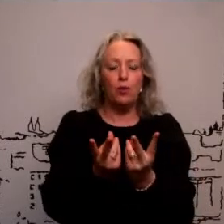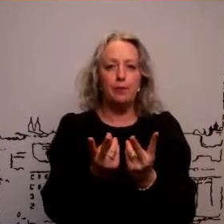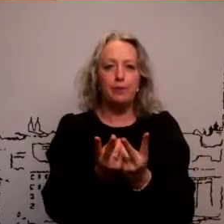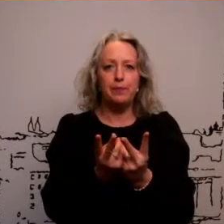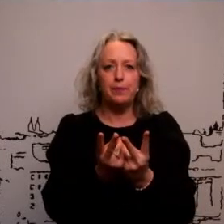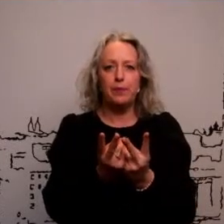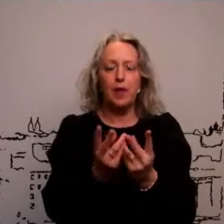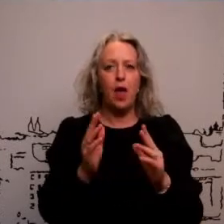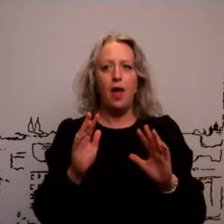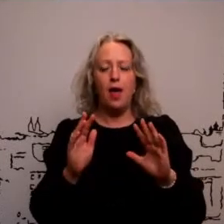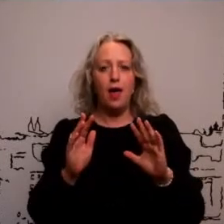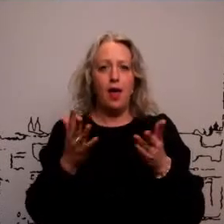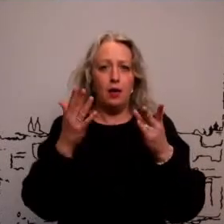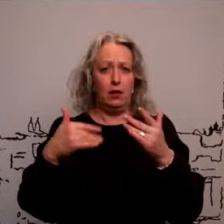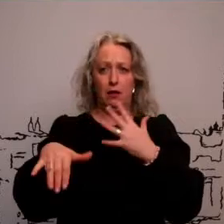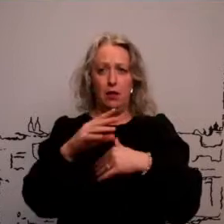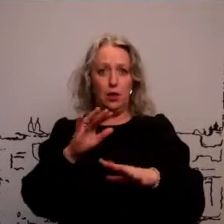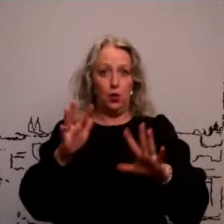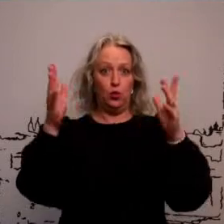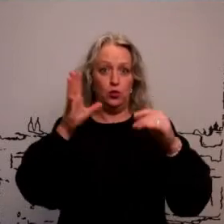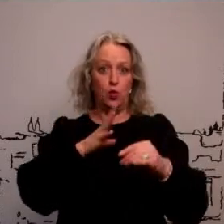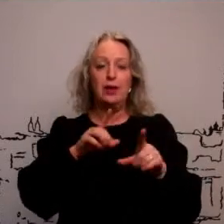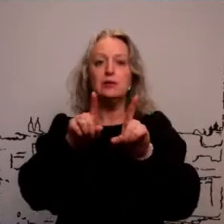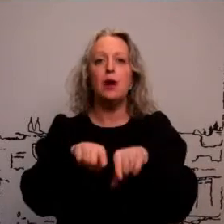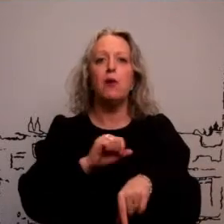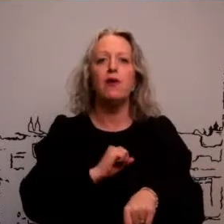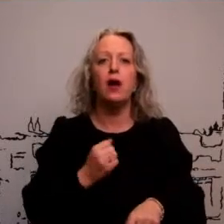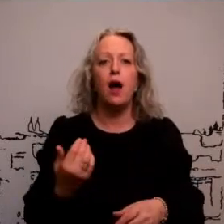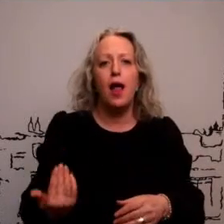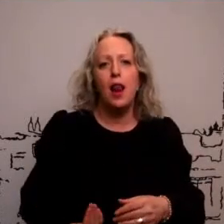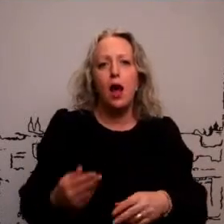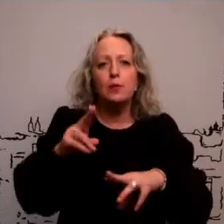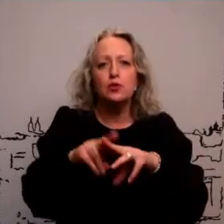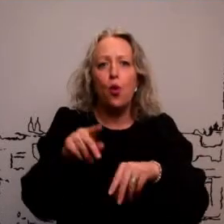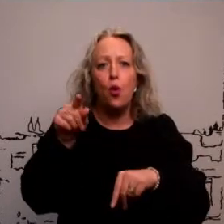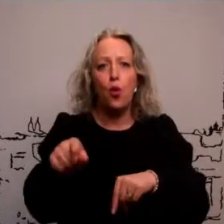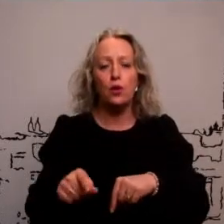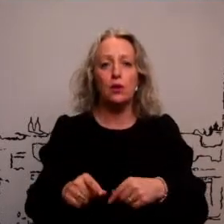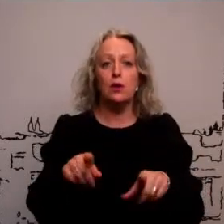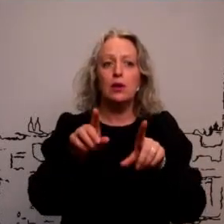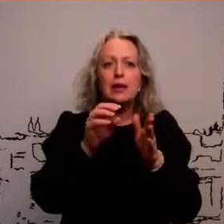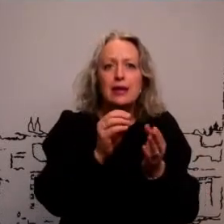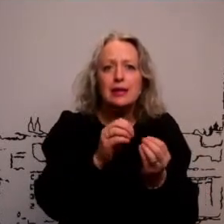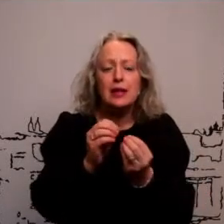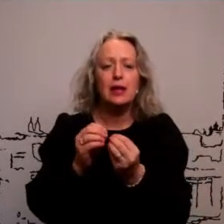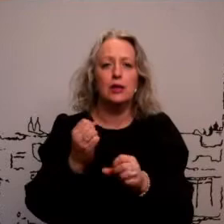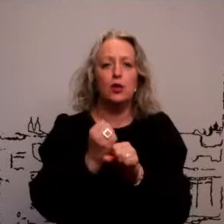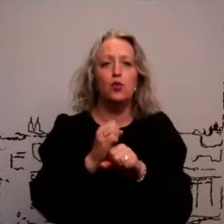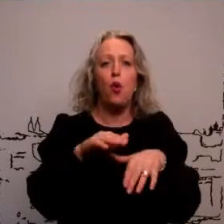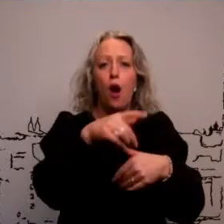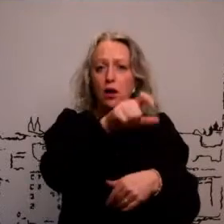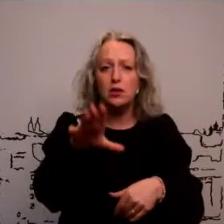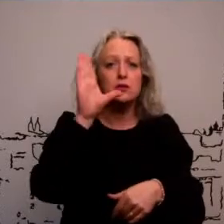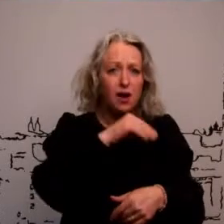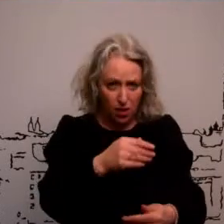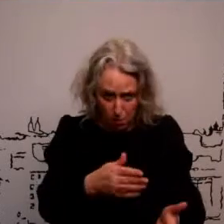kõik on toimunud nii äkki, siis tegelikult on neil vaja ka elamiskohta. Ja sageli tööandjad suudavad ka seda pakkuda, et tulge